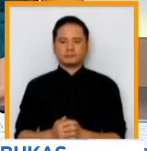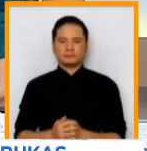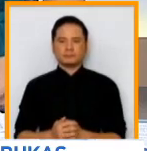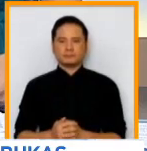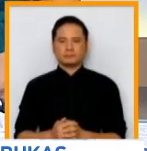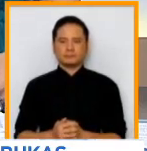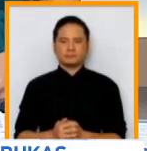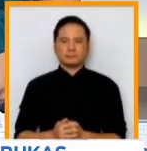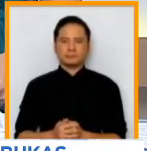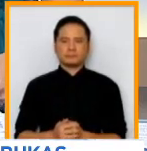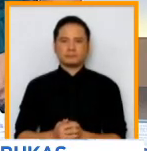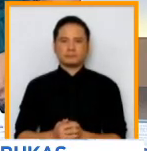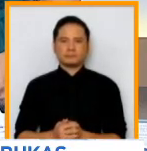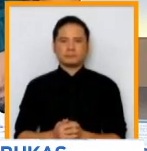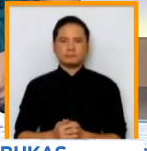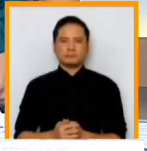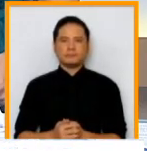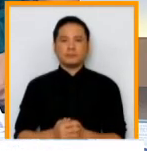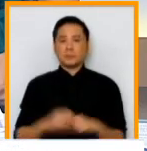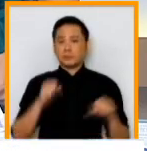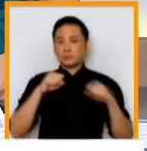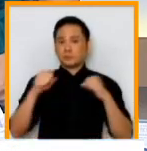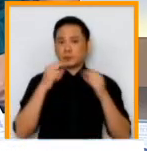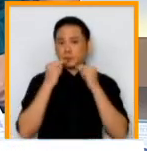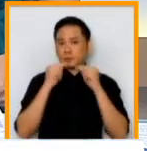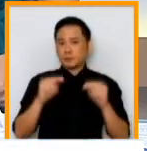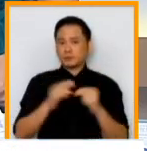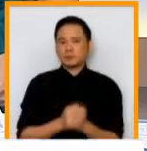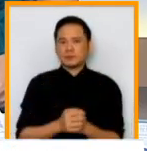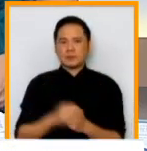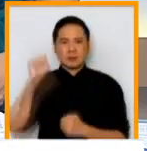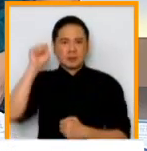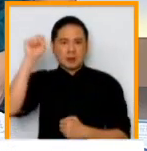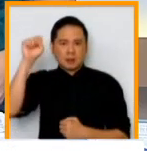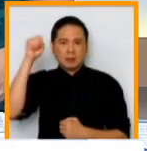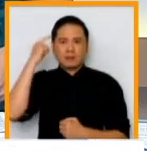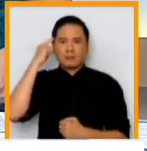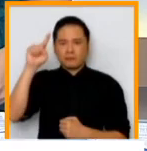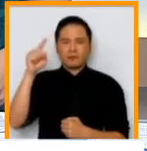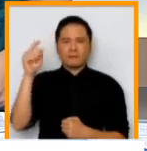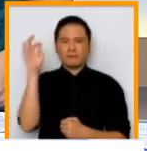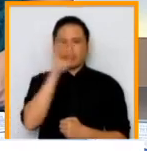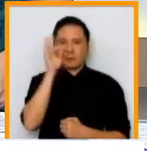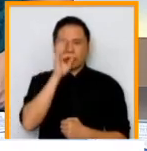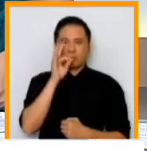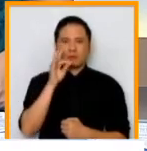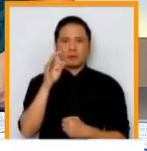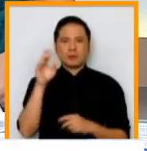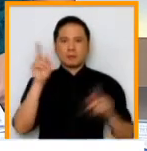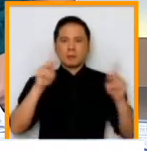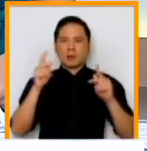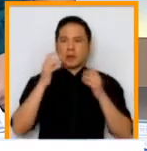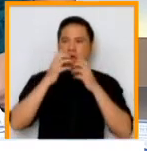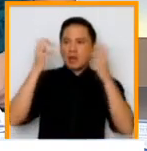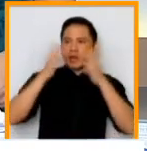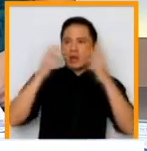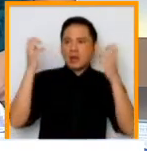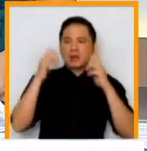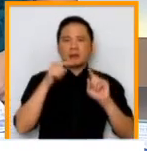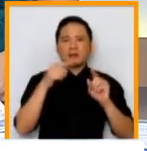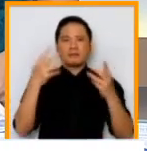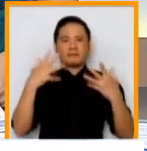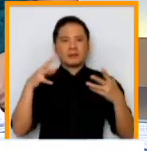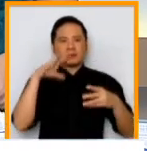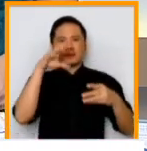Lalaban para sa inang bayan. Yan ang battle cry ng anim nating para-athletes na lalahok sa Tokyo 2020 Paralympic